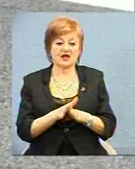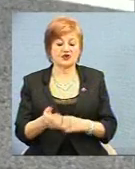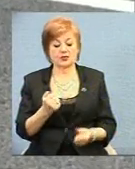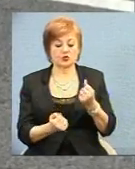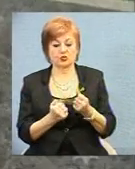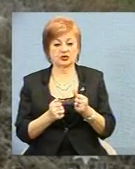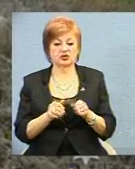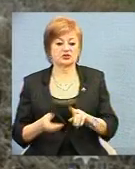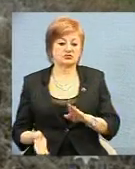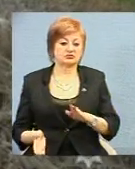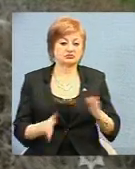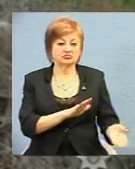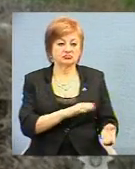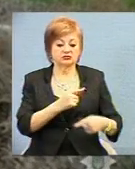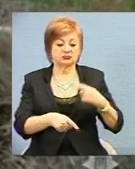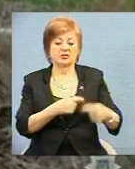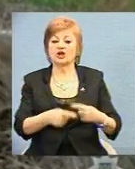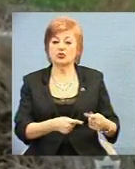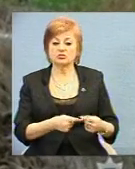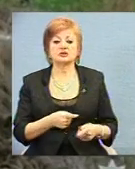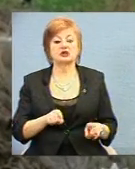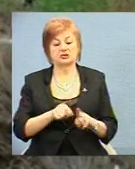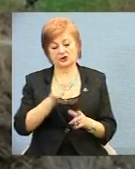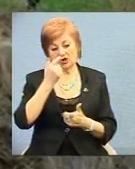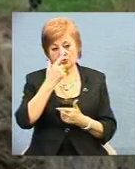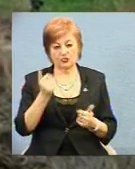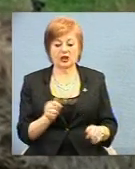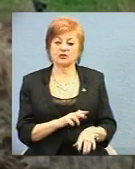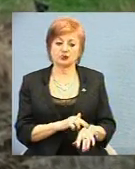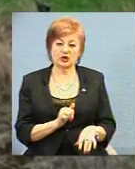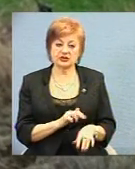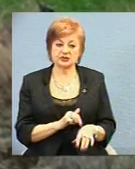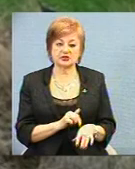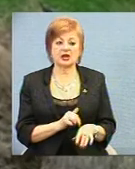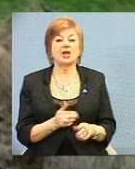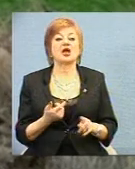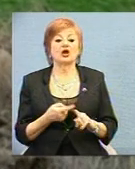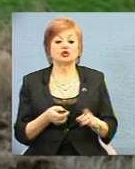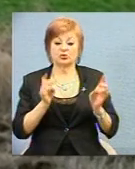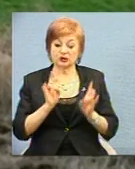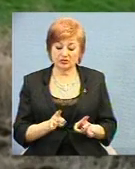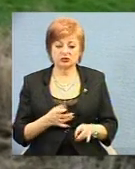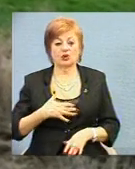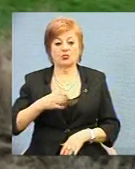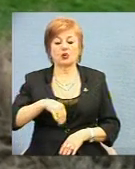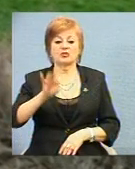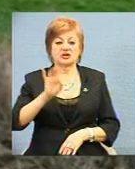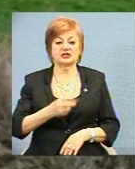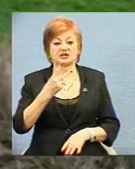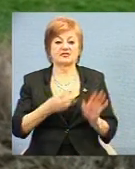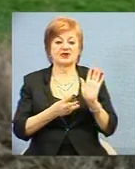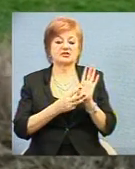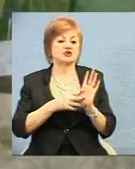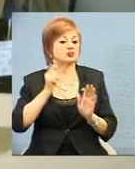керуванням, вилетіла з проїжджої частини та перекинулася, повідомляє відділ комунікації Нацполіції в області. Від отриманих травм загинула на місці